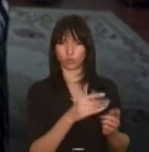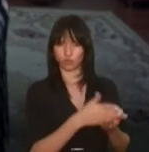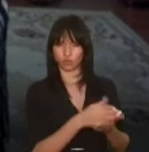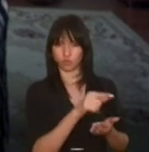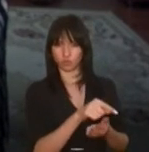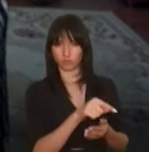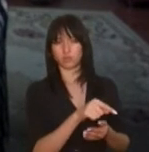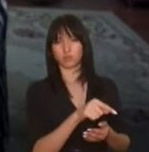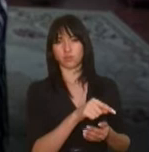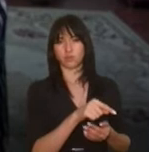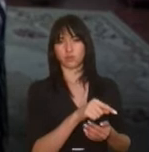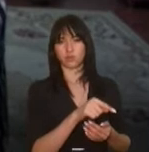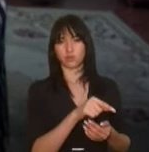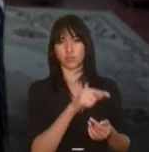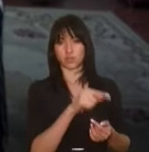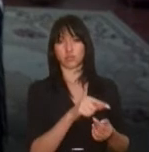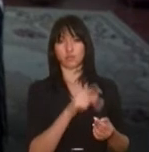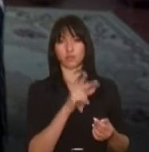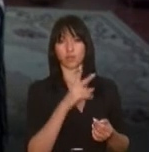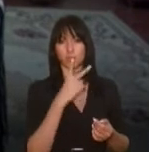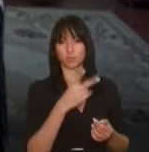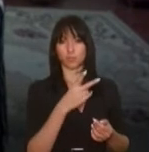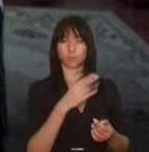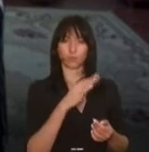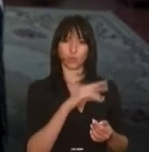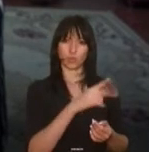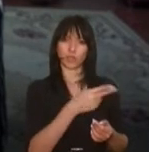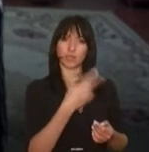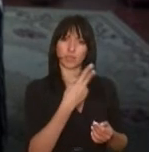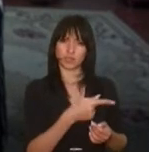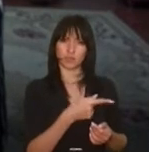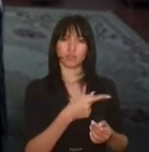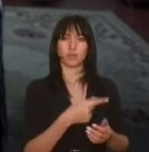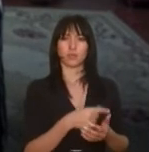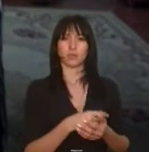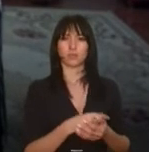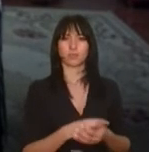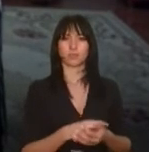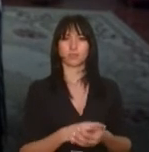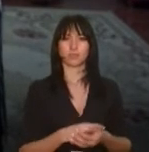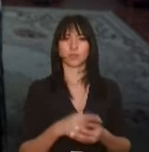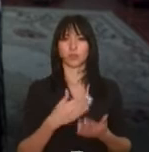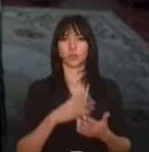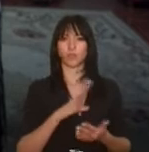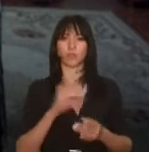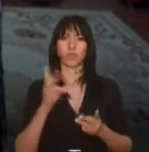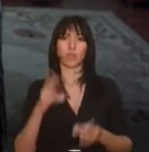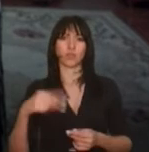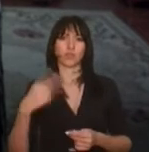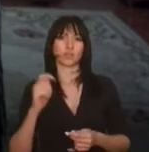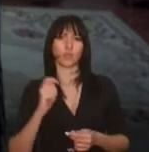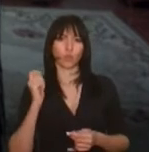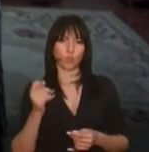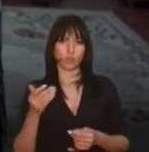випадок, коли футболіст, ви уявіть, що це тренована людина, котрій 22 роки, яка інтенсивно